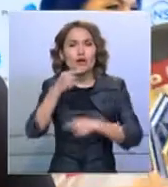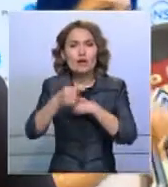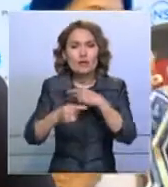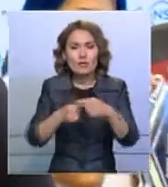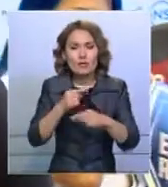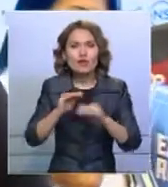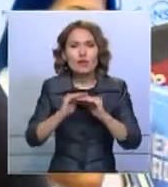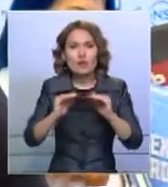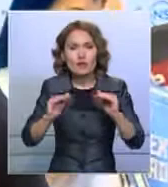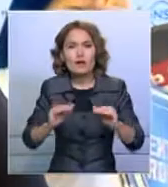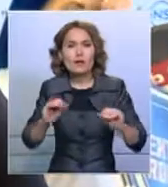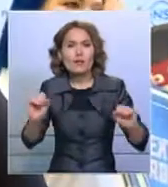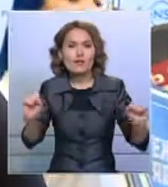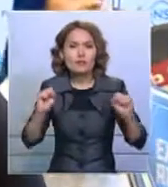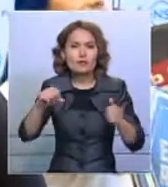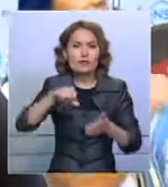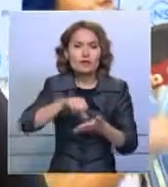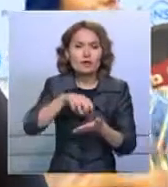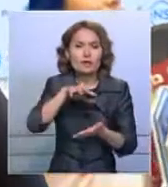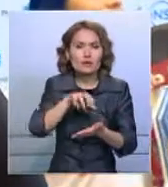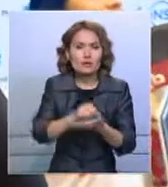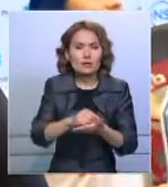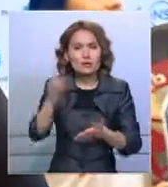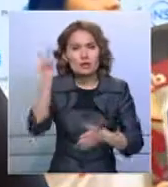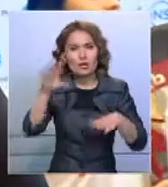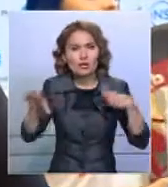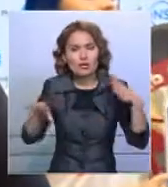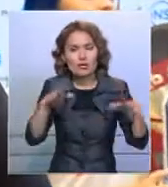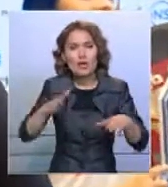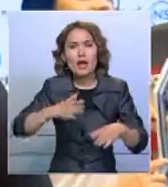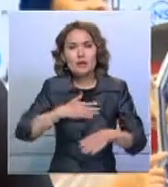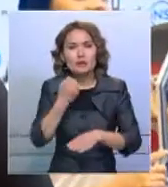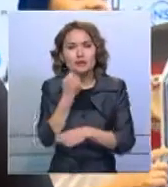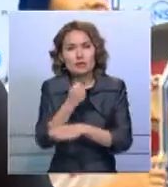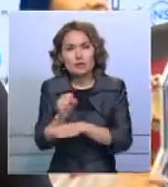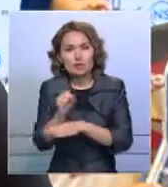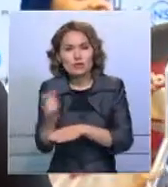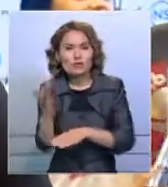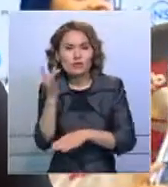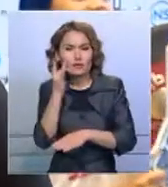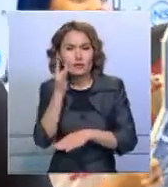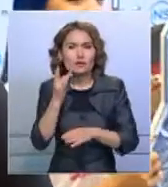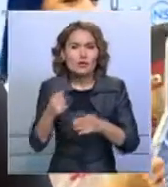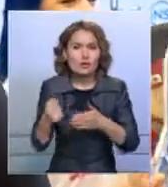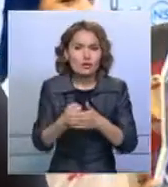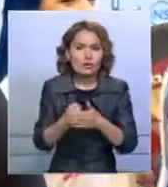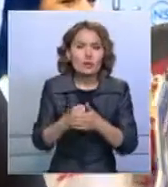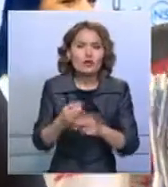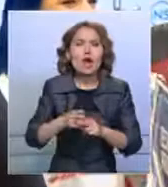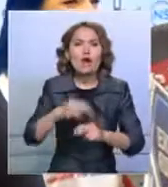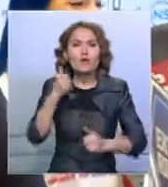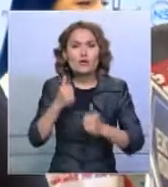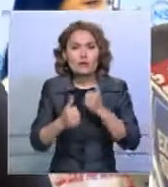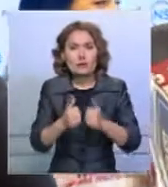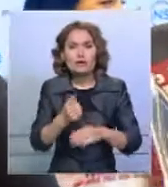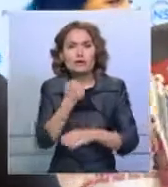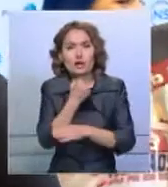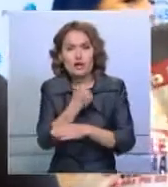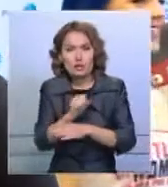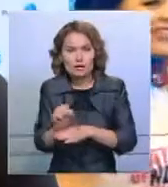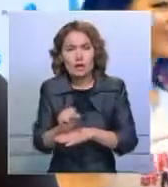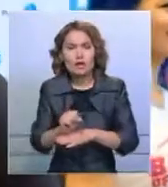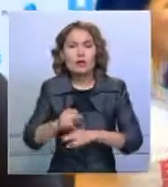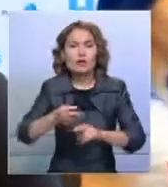арасында қызығушылық білдіріп жатқандары қаншама. Жетістіктеріміз де аз емес. Ал жарысқа келетін болсақ, дүбірлі додада жеңіске жеткен